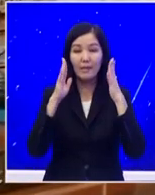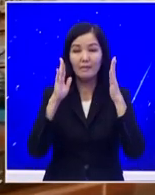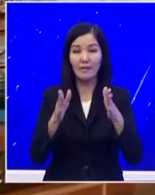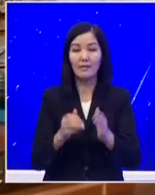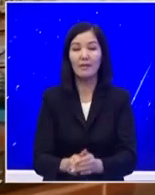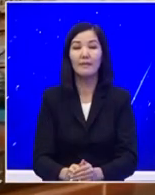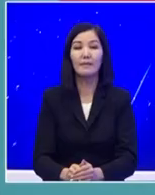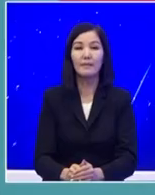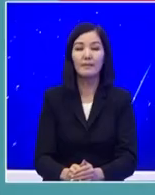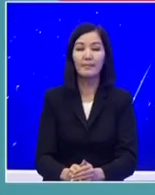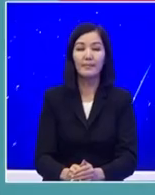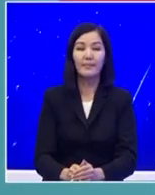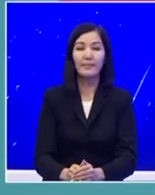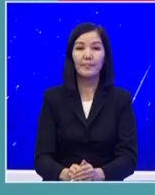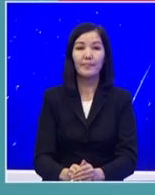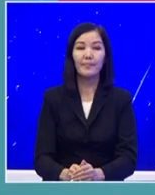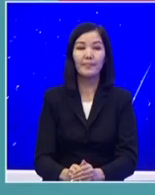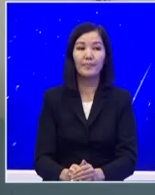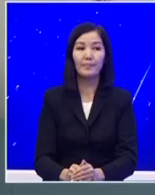басты назарда.